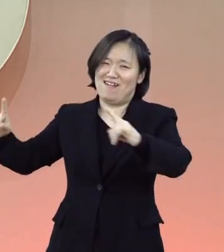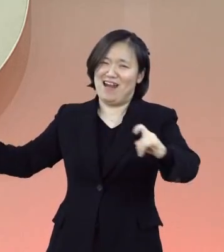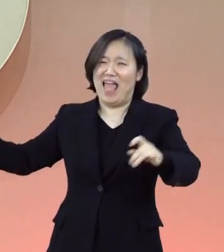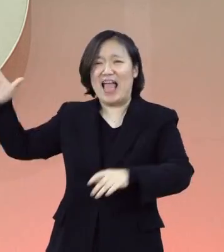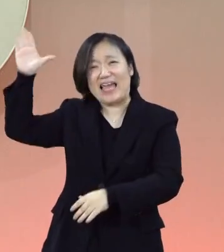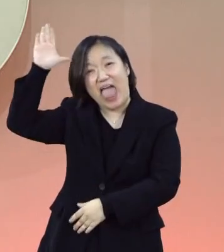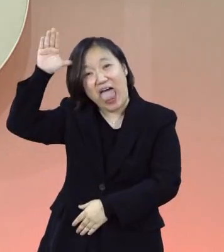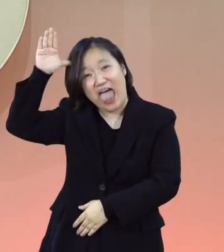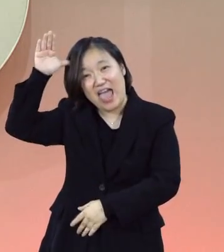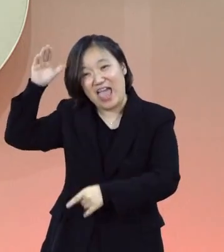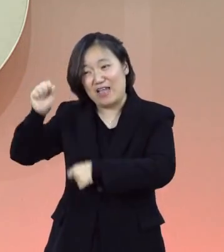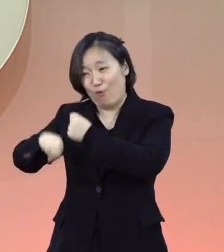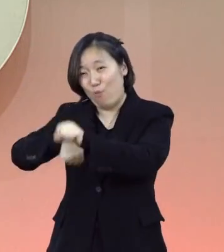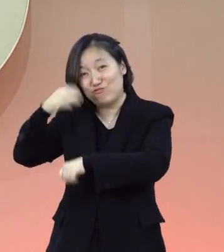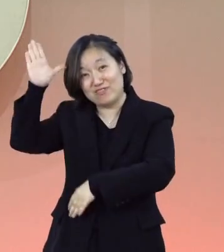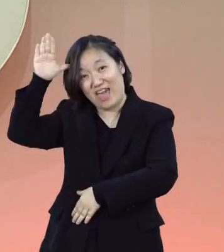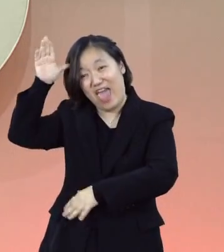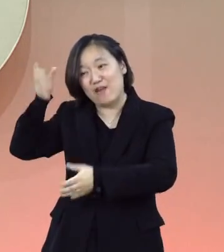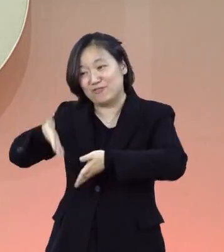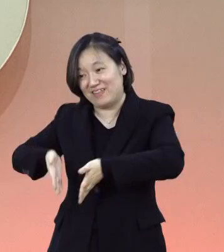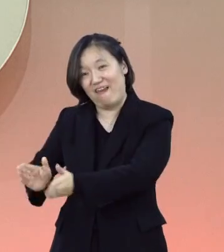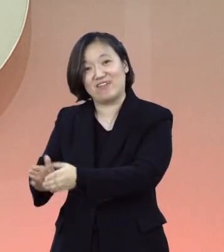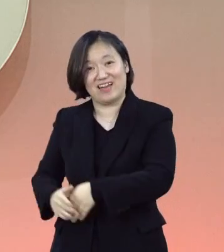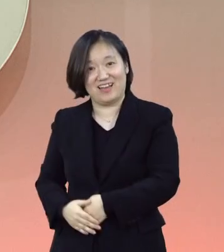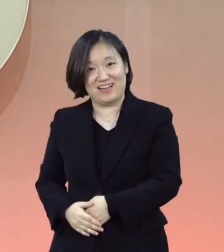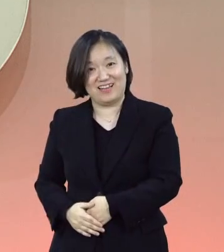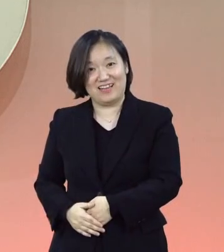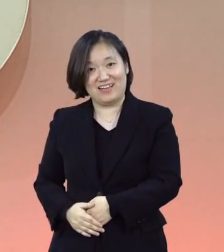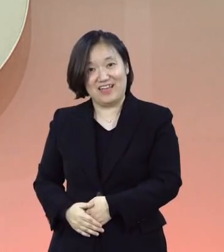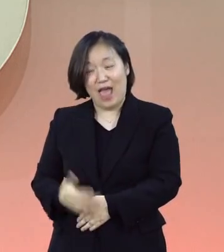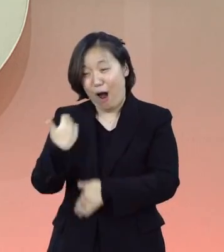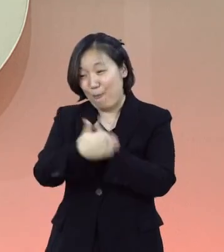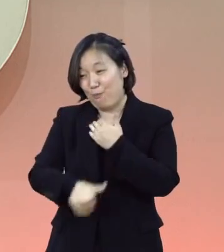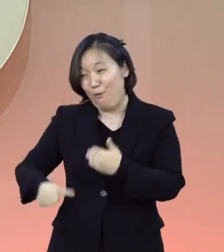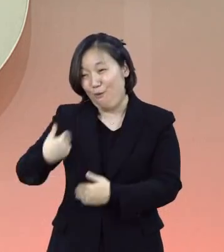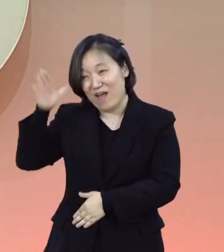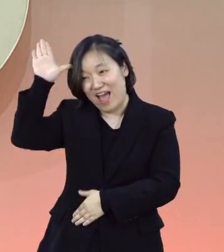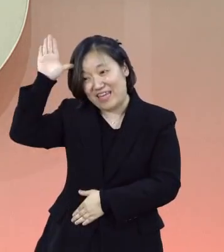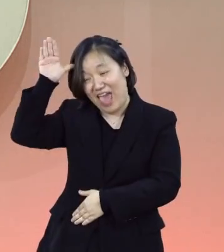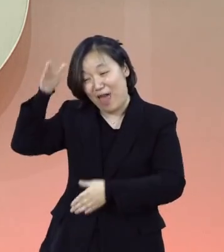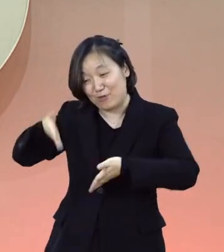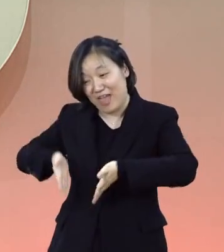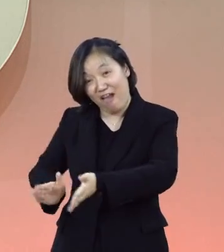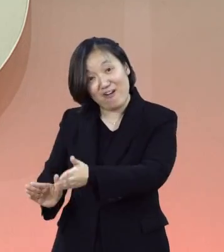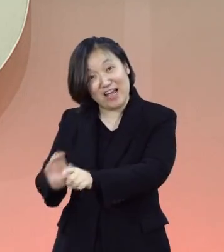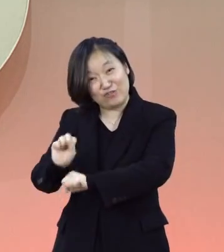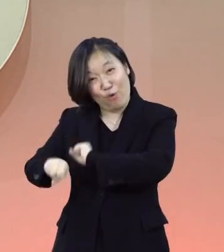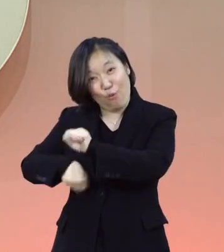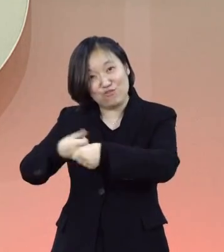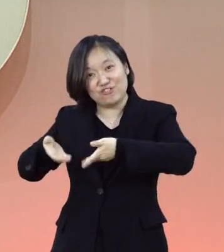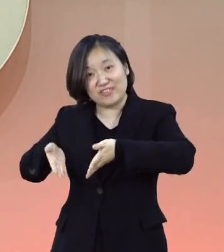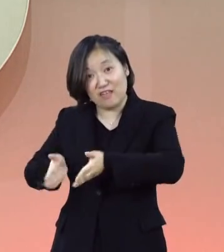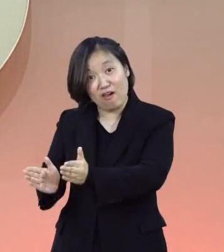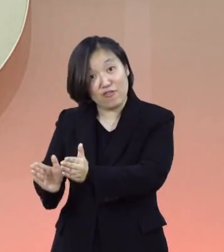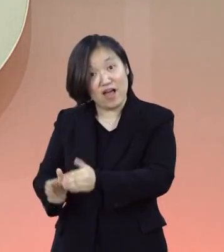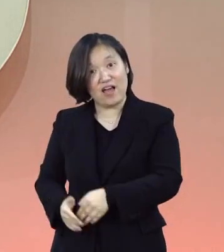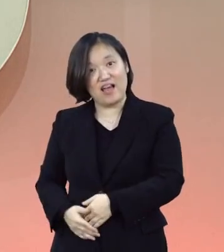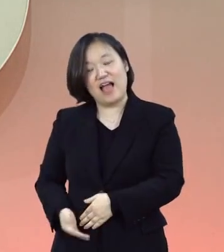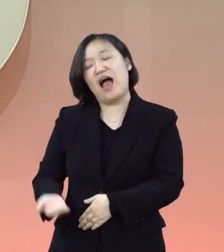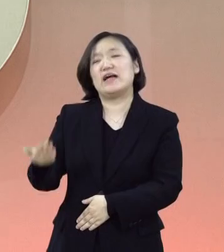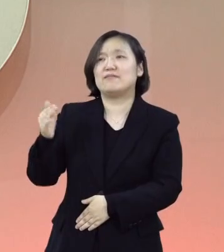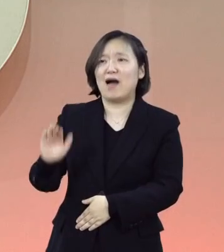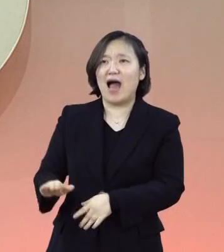절에서 키우는 개로 태어나서 비록 몸은 개로 태어났지만 태어날 때마다